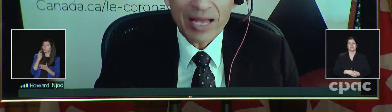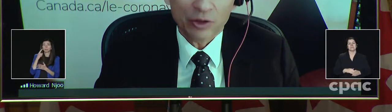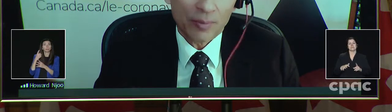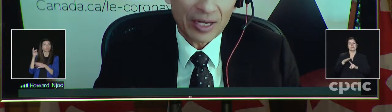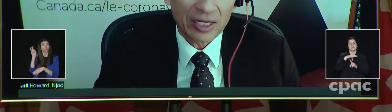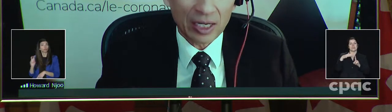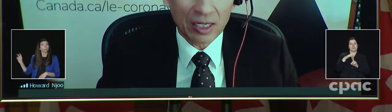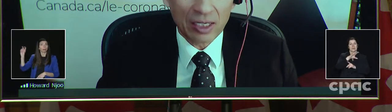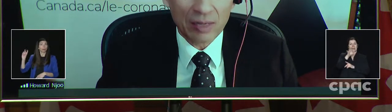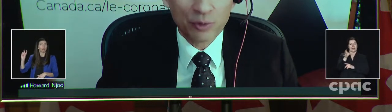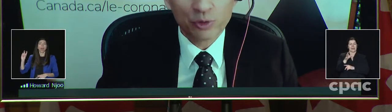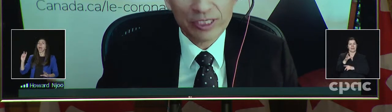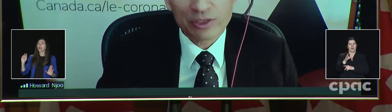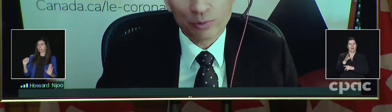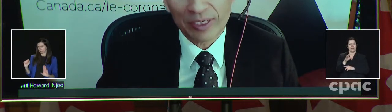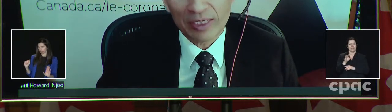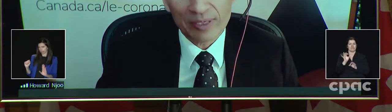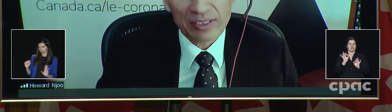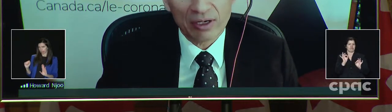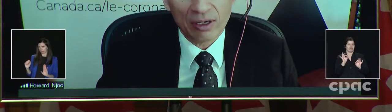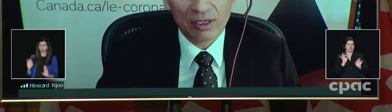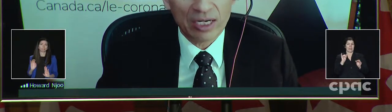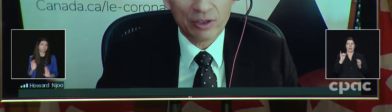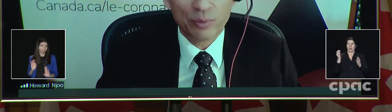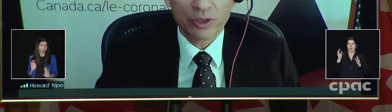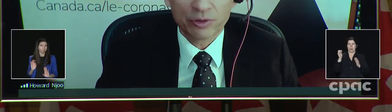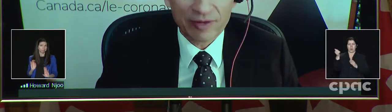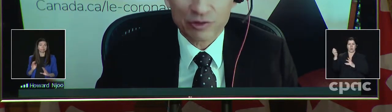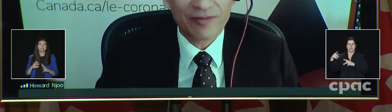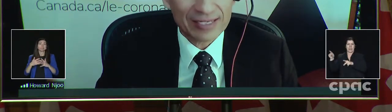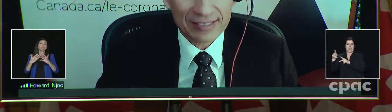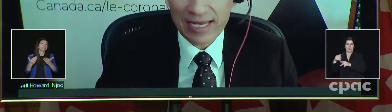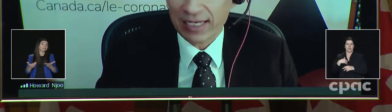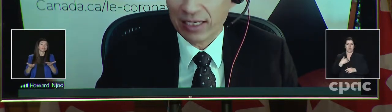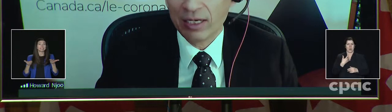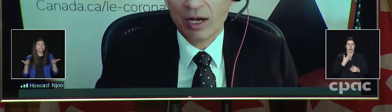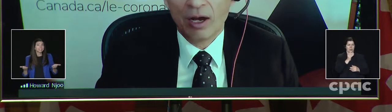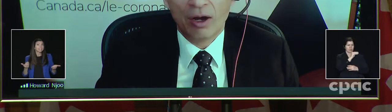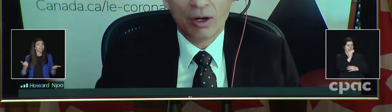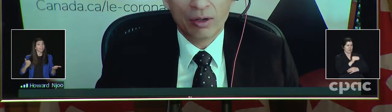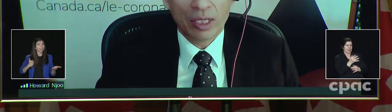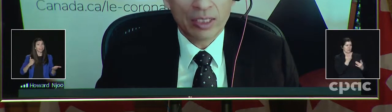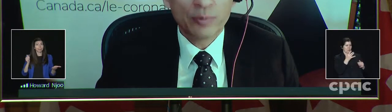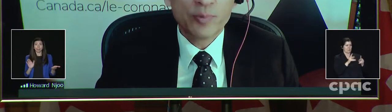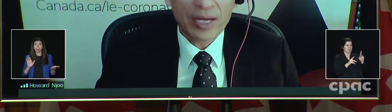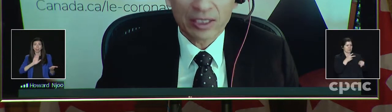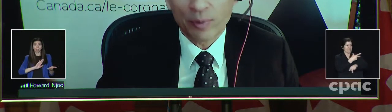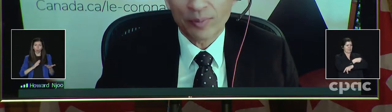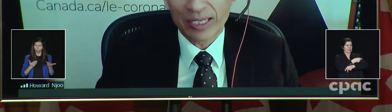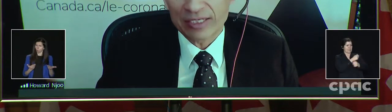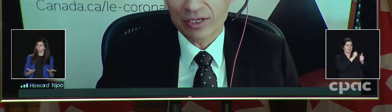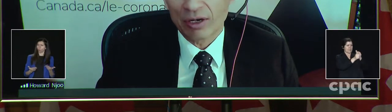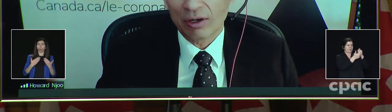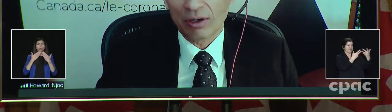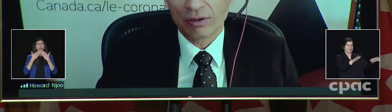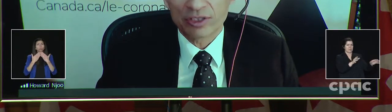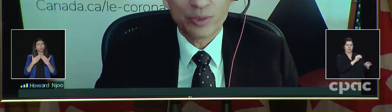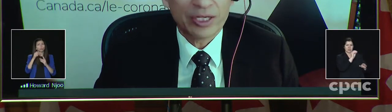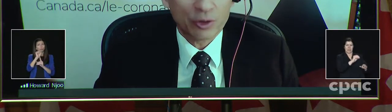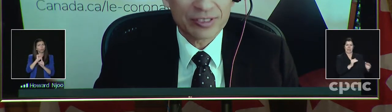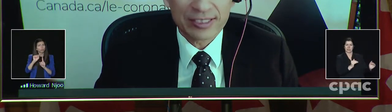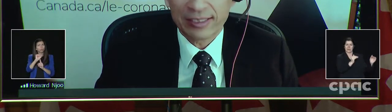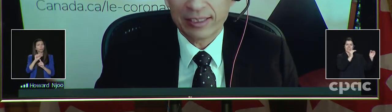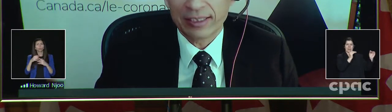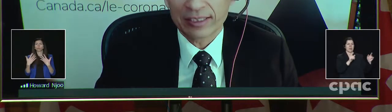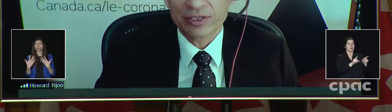pas mal comparé à beaucoup des autres pays parce qu'on a une bonne couverture vaccinale. la plupart de la population, on suit